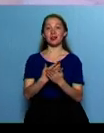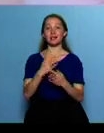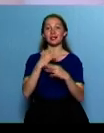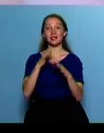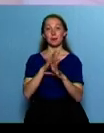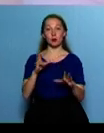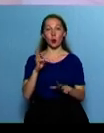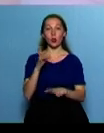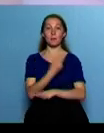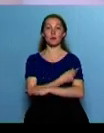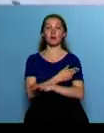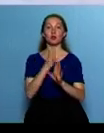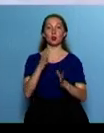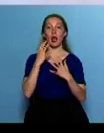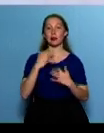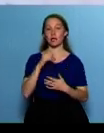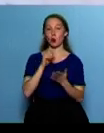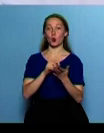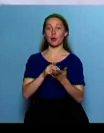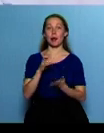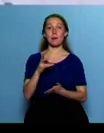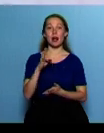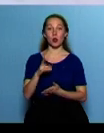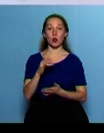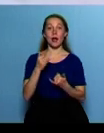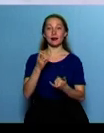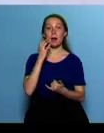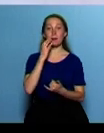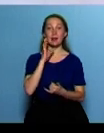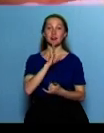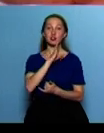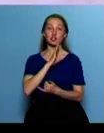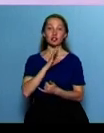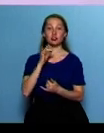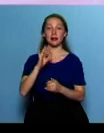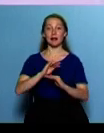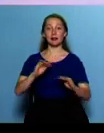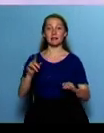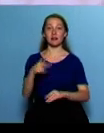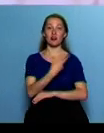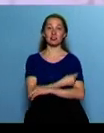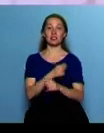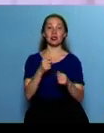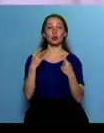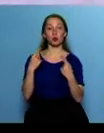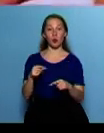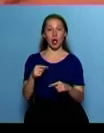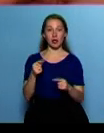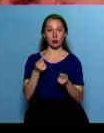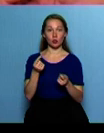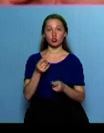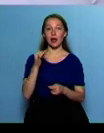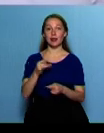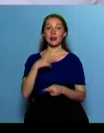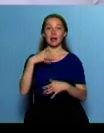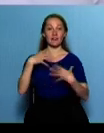ее ставить только людям с аллергией на куриный белок. Для беременной женщины детей применяют вакцину немного отличную от основной. Медики настаивают, прививку